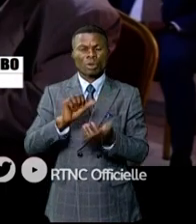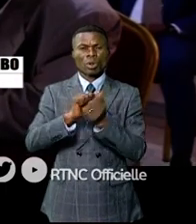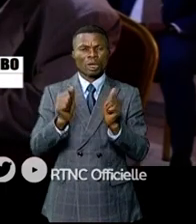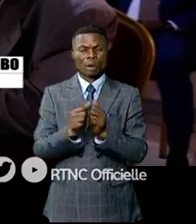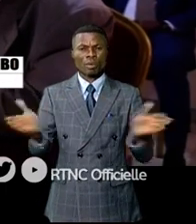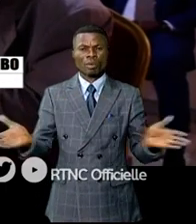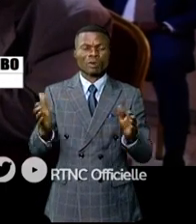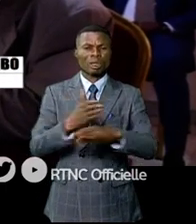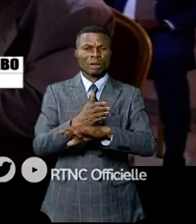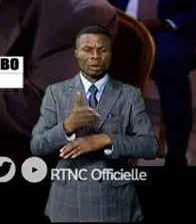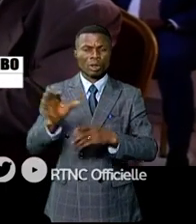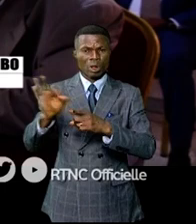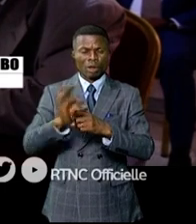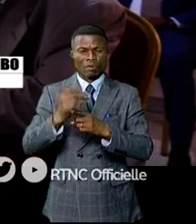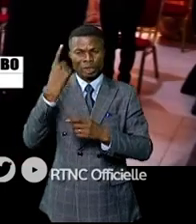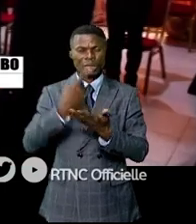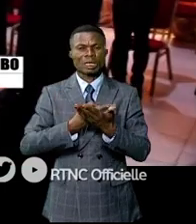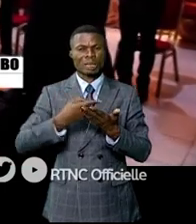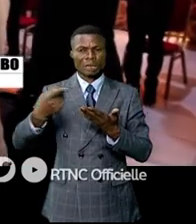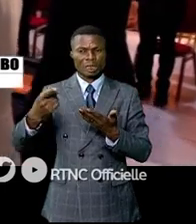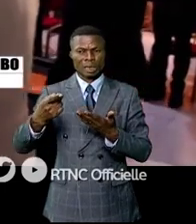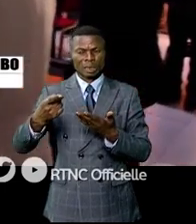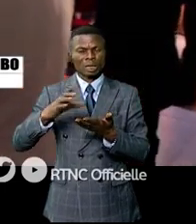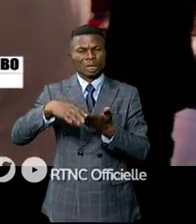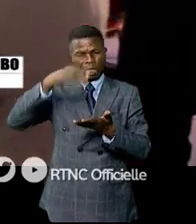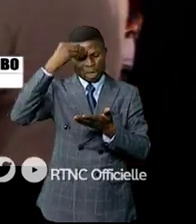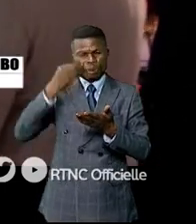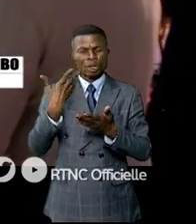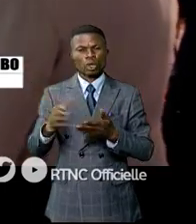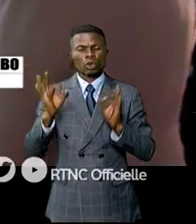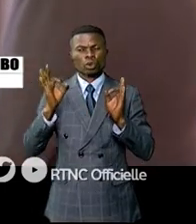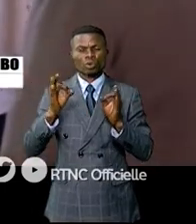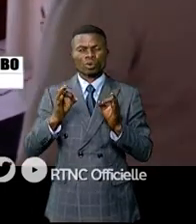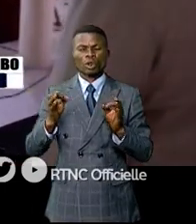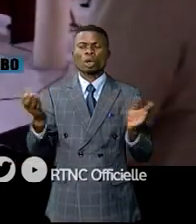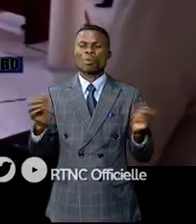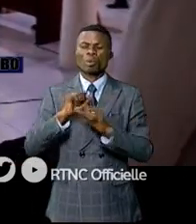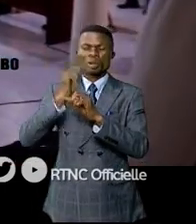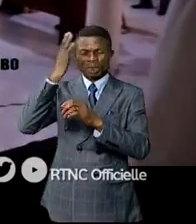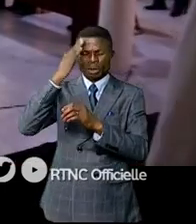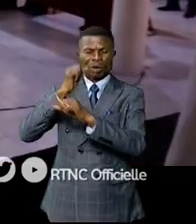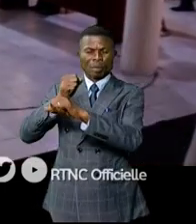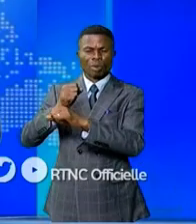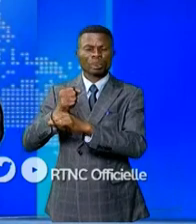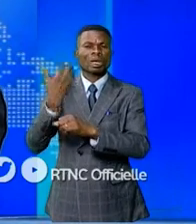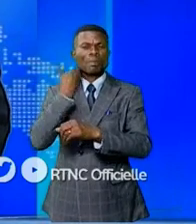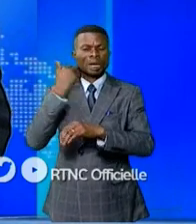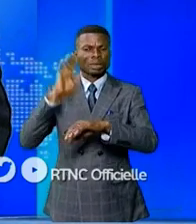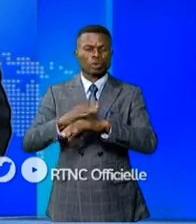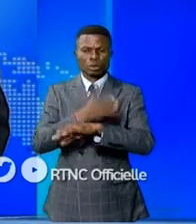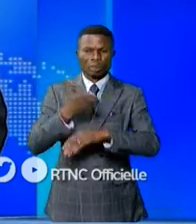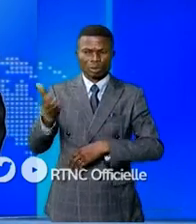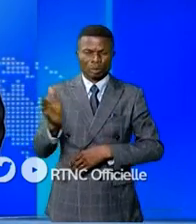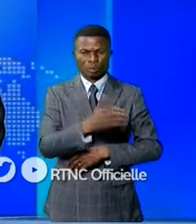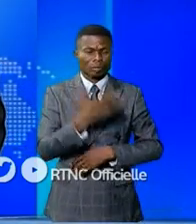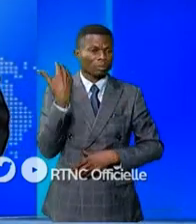l'élevage. Une formation de près d'une semaine pour de nouvelles connaissances dans la gestion des épidémies d'origine animale. Parlons de